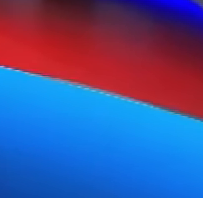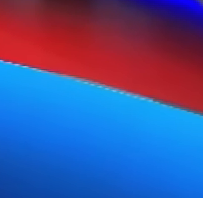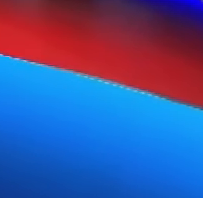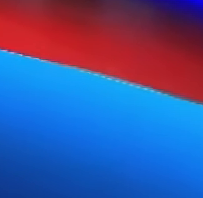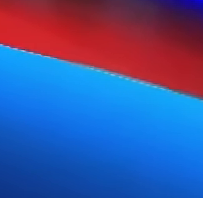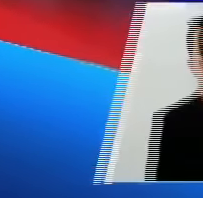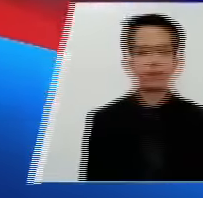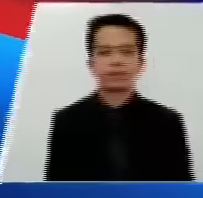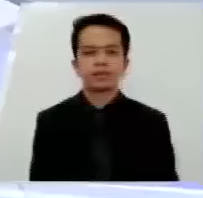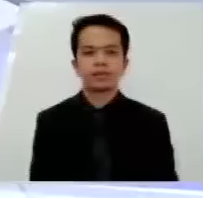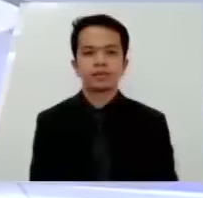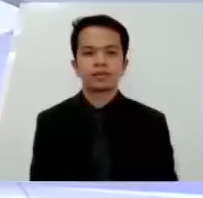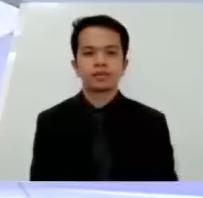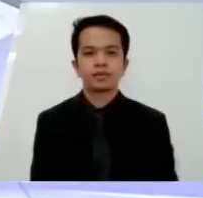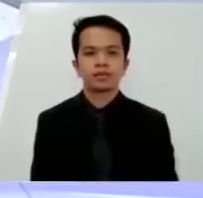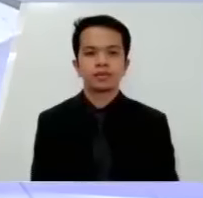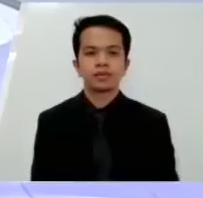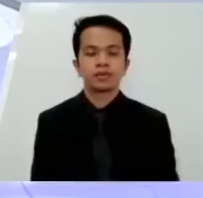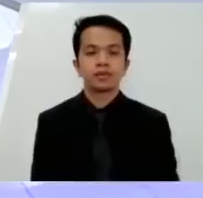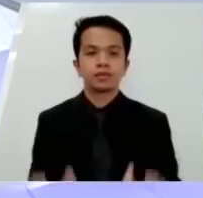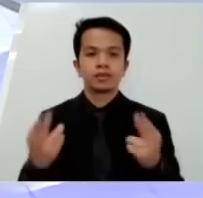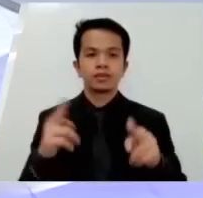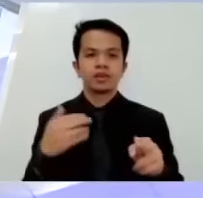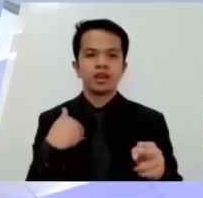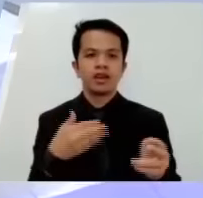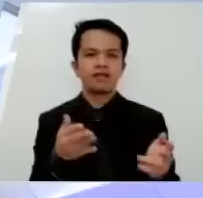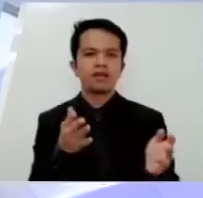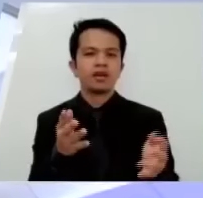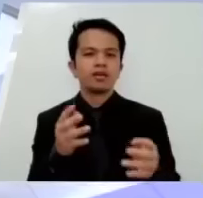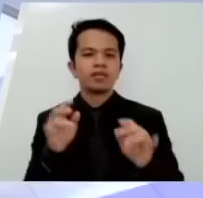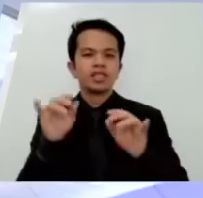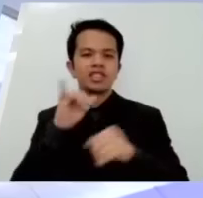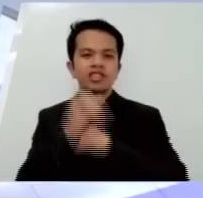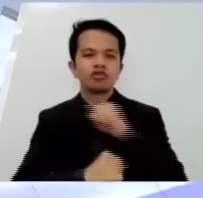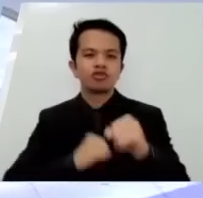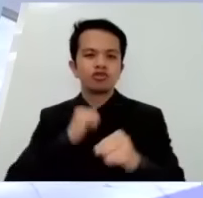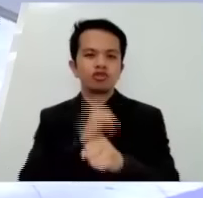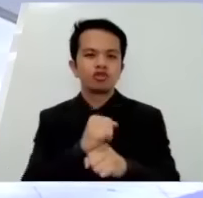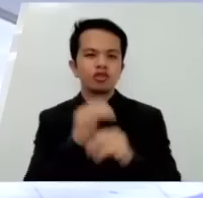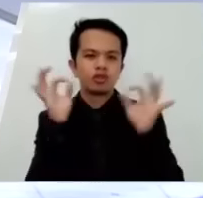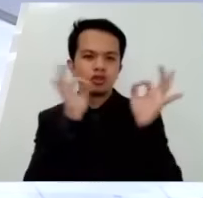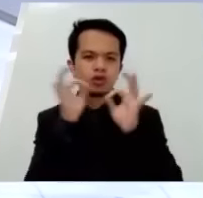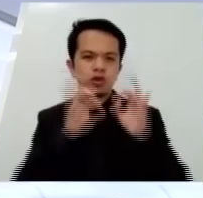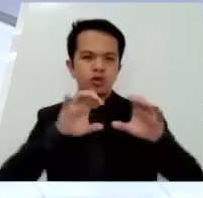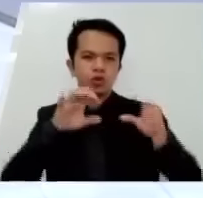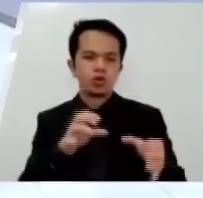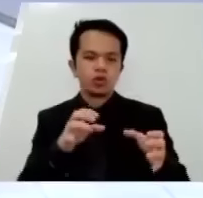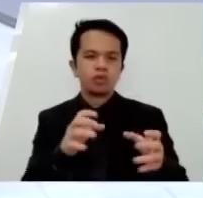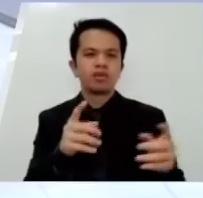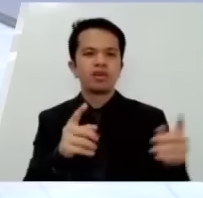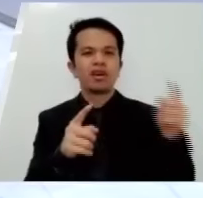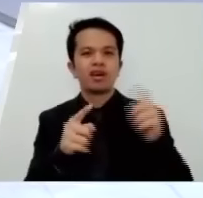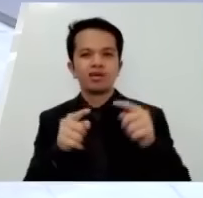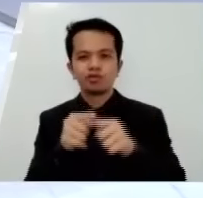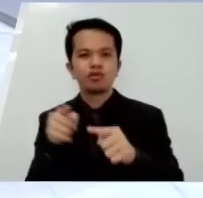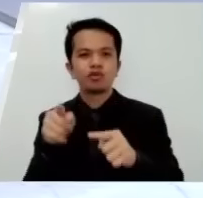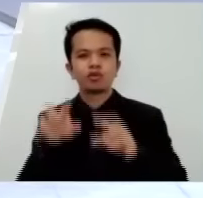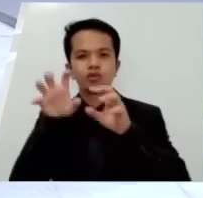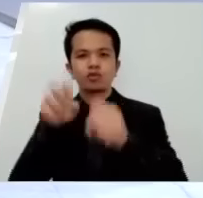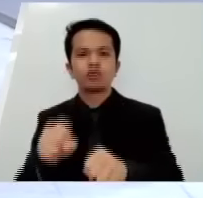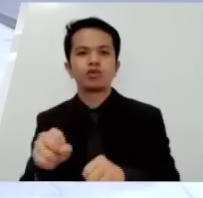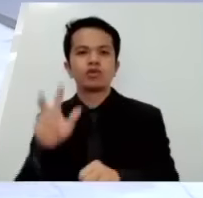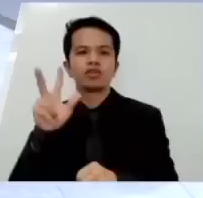Igan, posibleng international drug syndicate ang nasa likod ng mahigit 13 bilyong piso na halaga ng shabu na nasabat sa Batangas